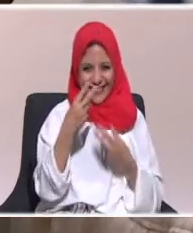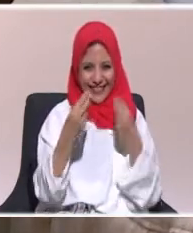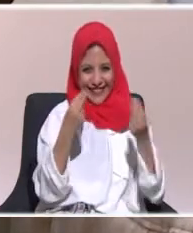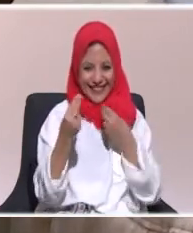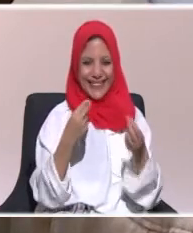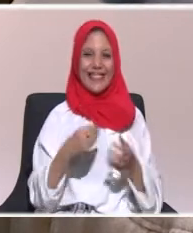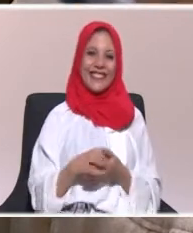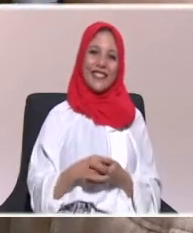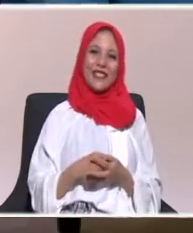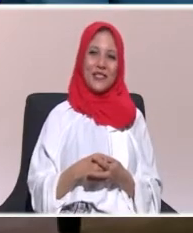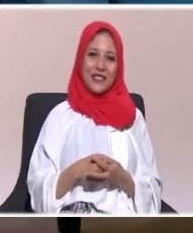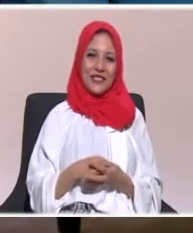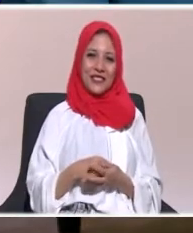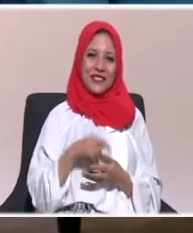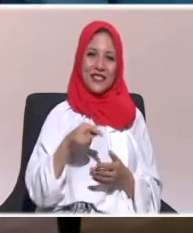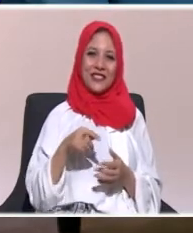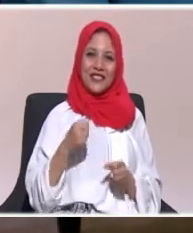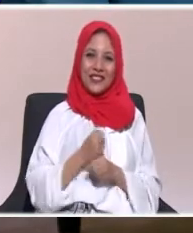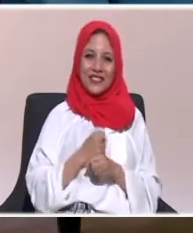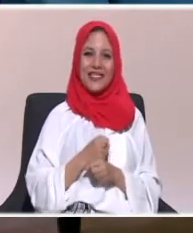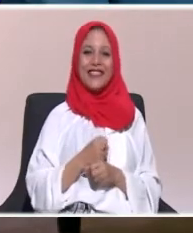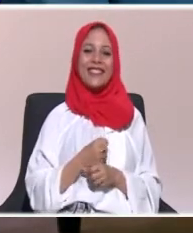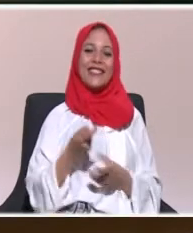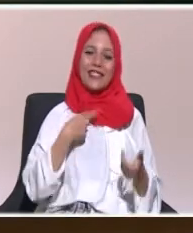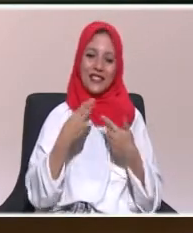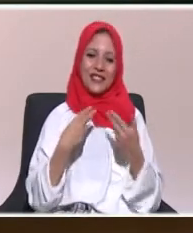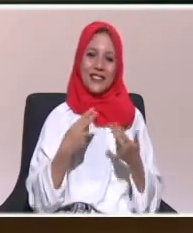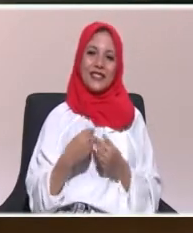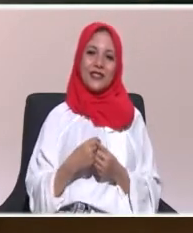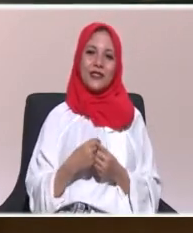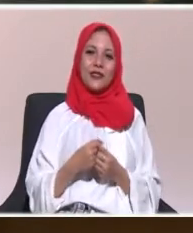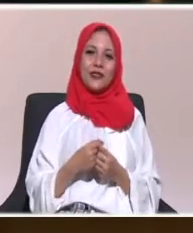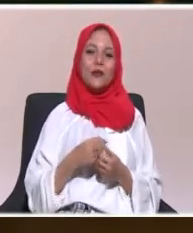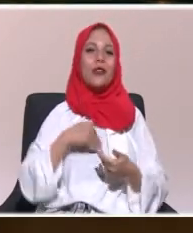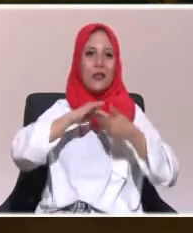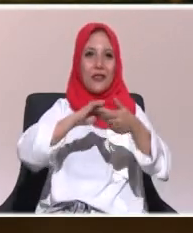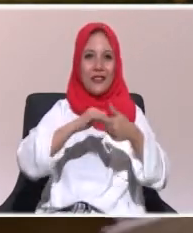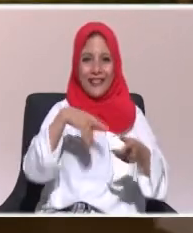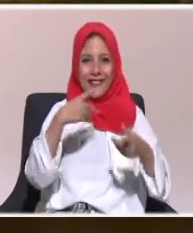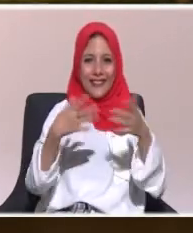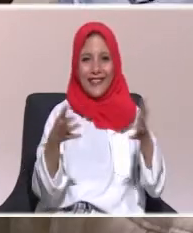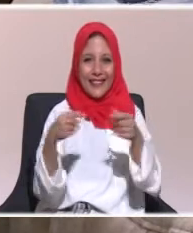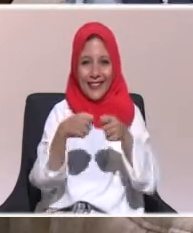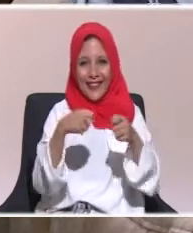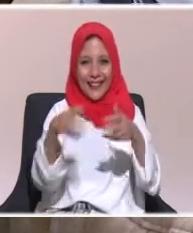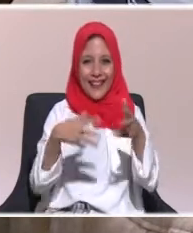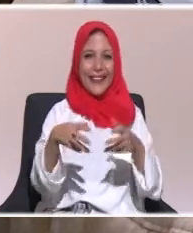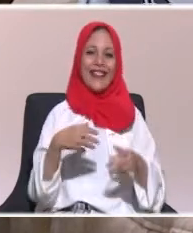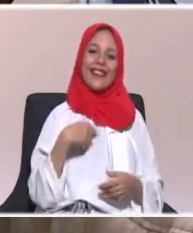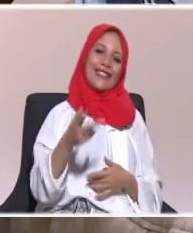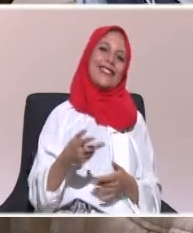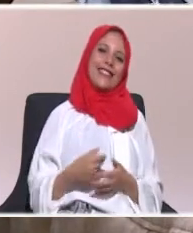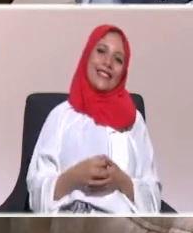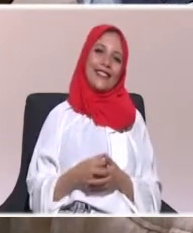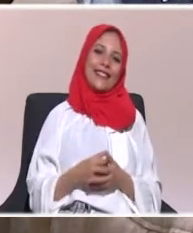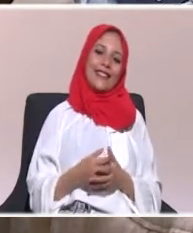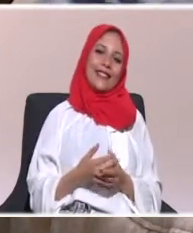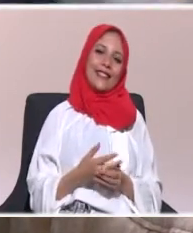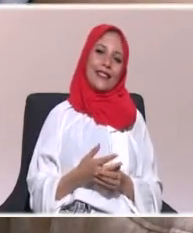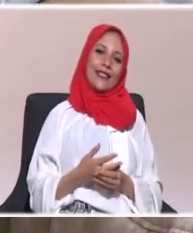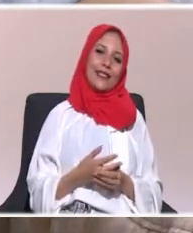في حاجات كتيره بتحصل دلوقتي. ما هي توريطه بتوريطه يا محمد. توريطه